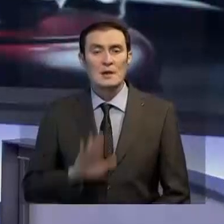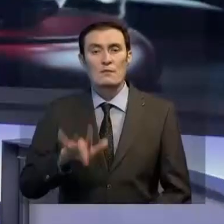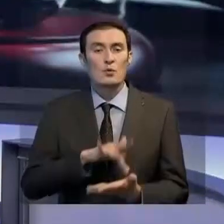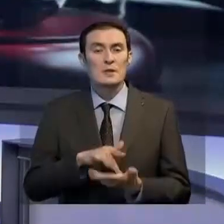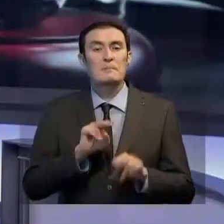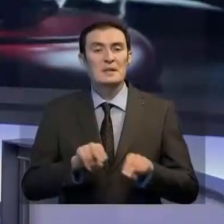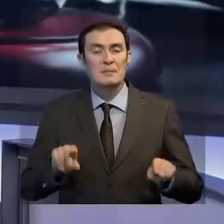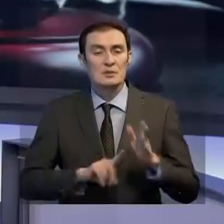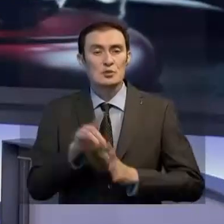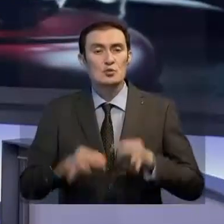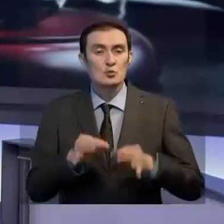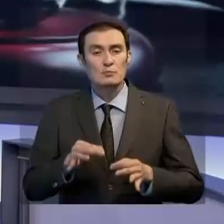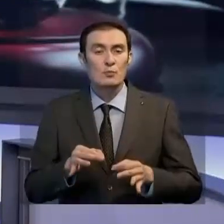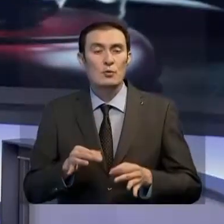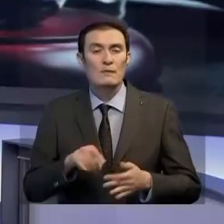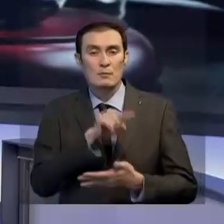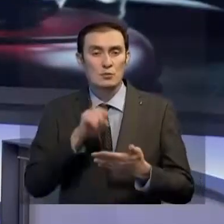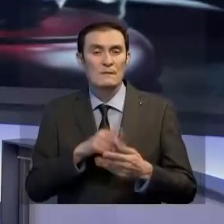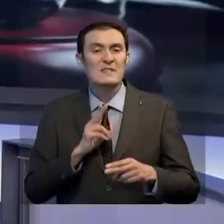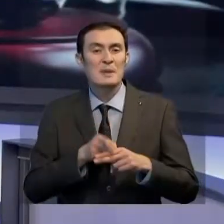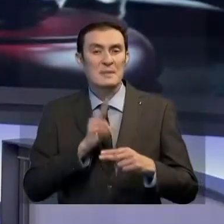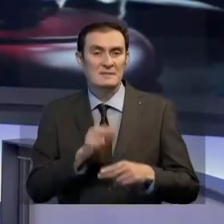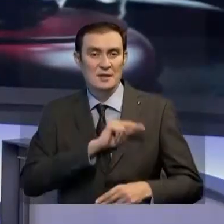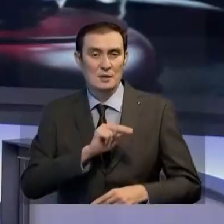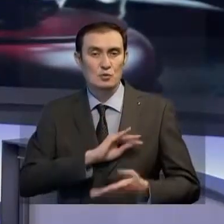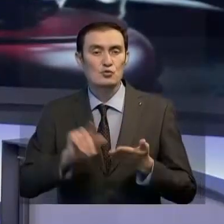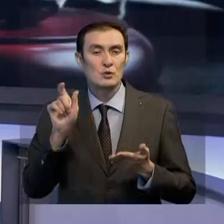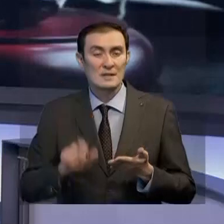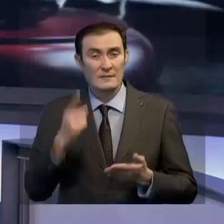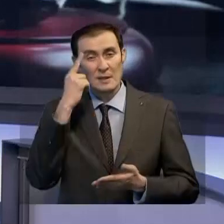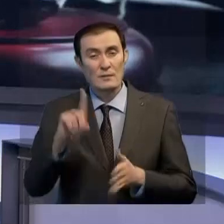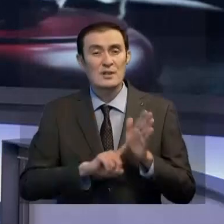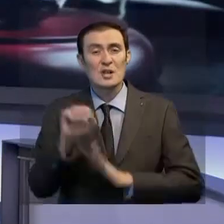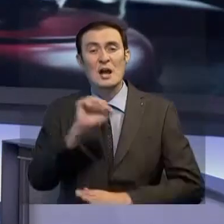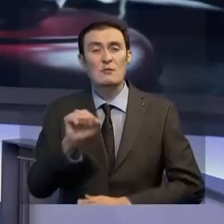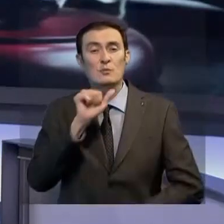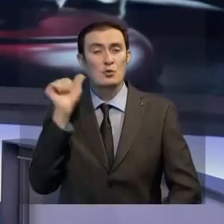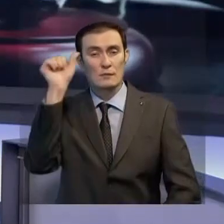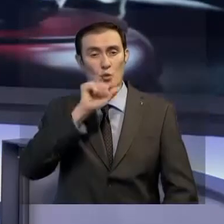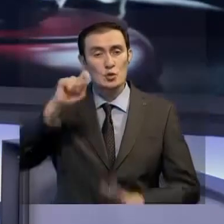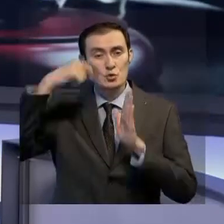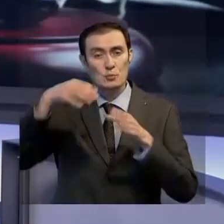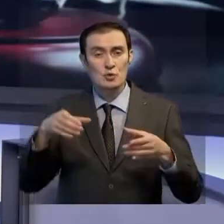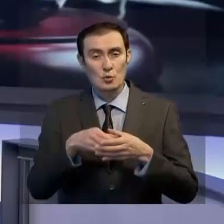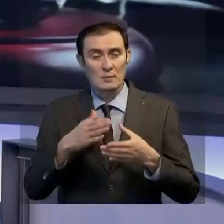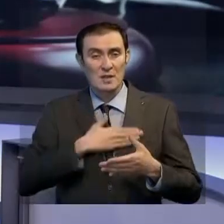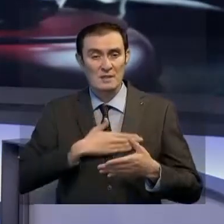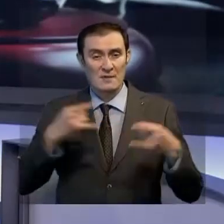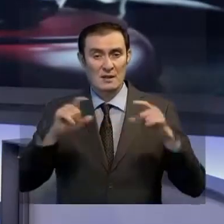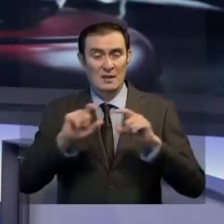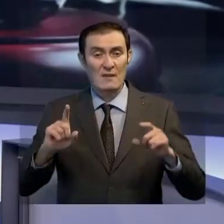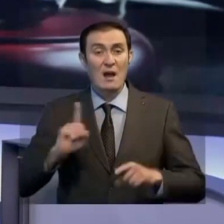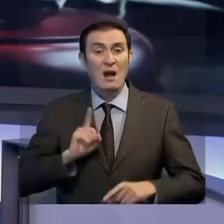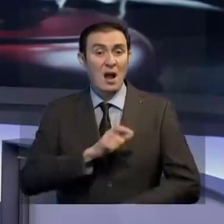В Петропавловске начался суд по уголовному делу о воспрепятствовании деятельности журналистов. Напомню, в начале августа прошлого года съемочной группе